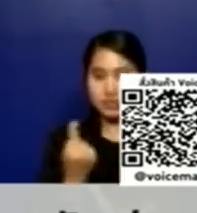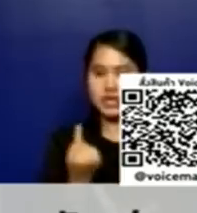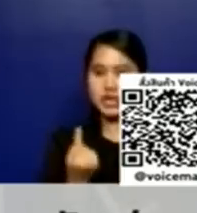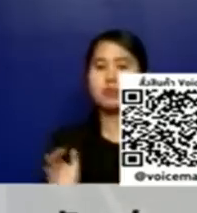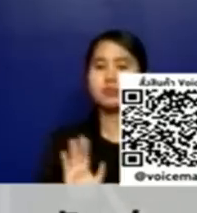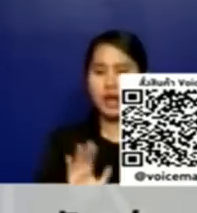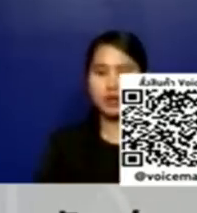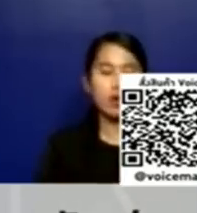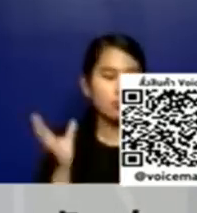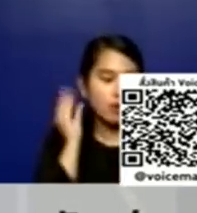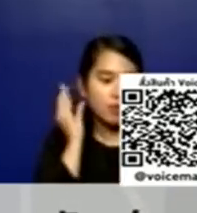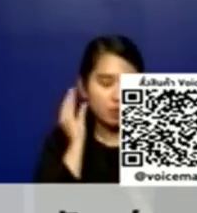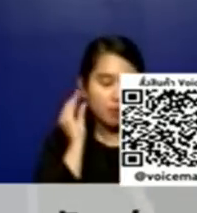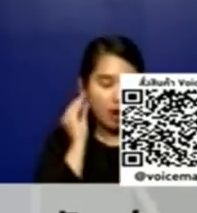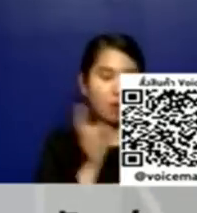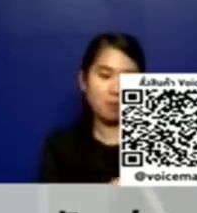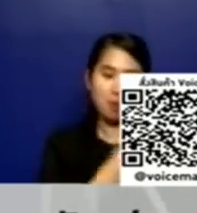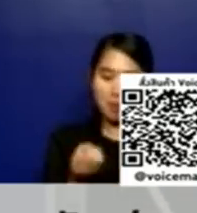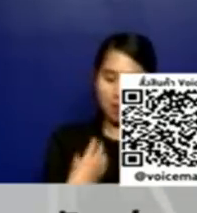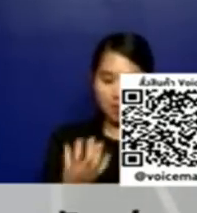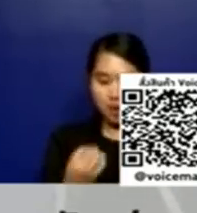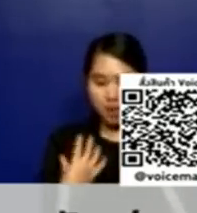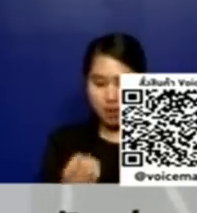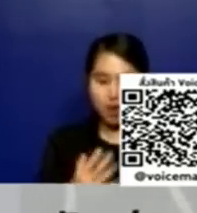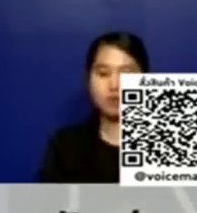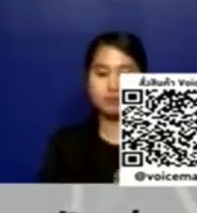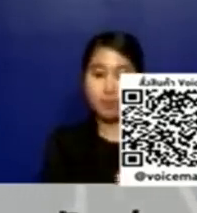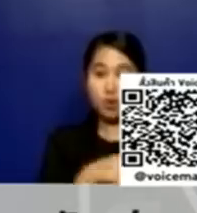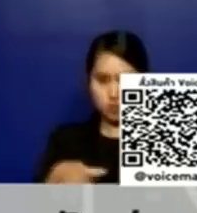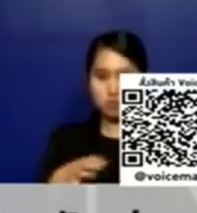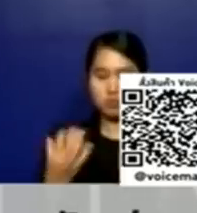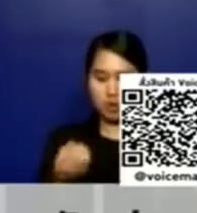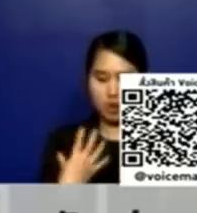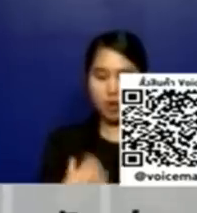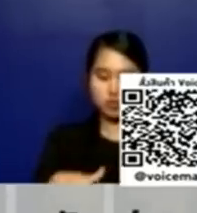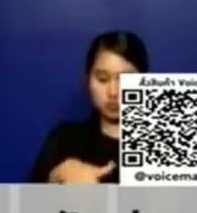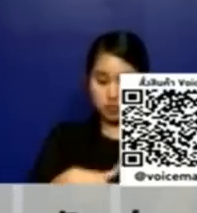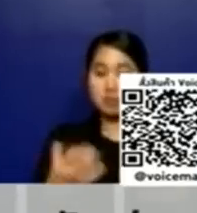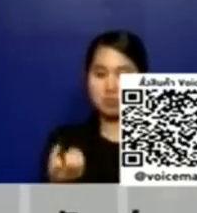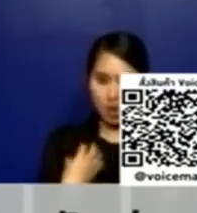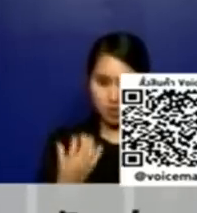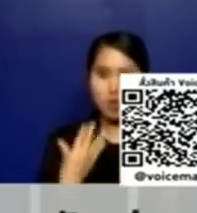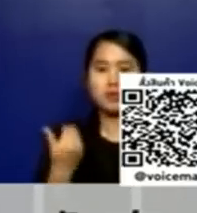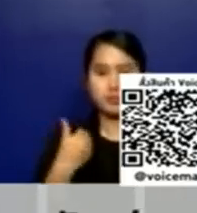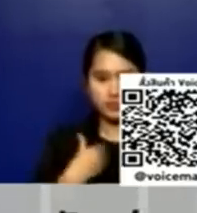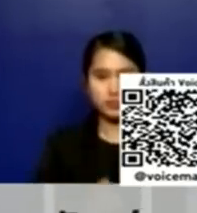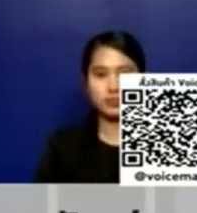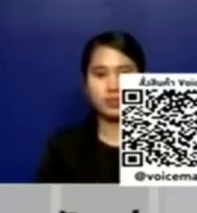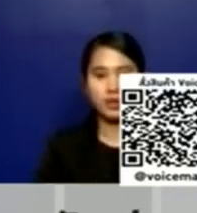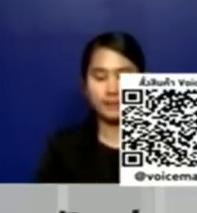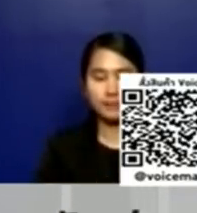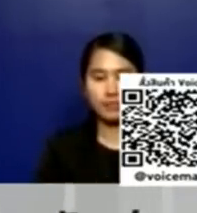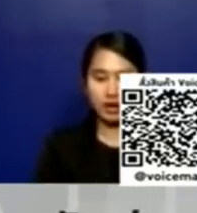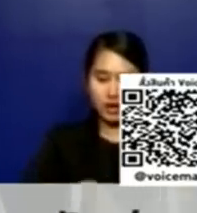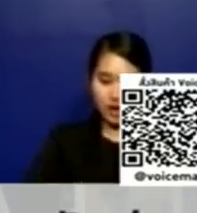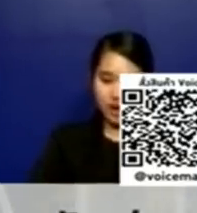รู้เห็นเกี่ยวตัดสินใจทุกเรื่องเนี่ยคุณต้องตอบได้อยู่แล้วว่าฐานของการตัดสินใจในแต่ละประเด็น